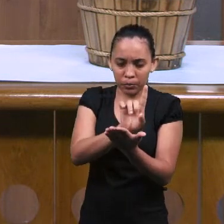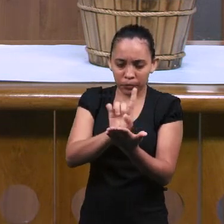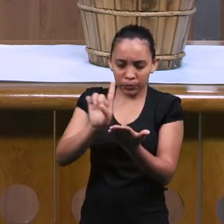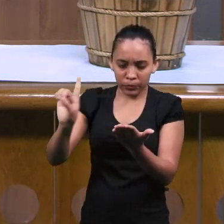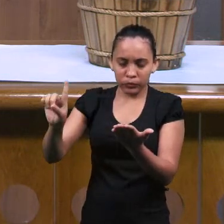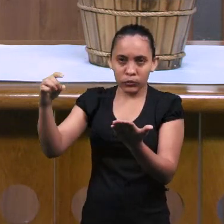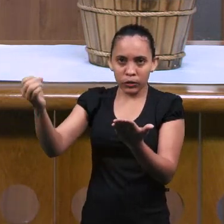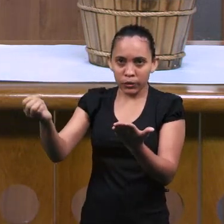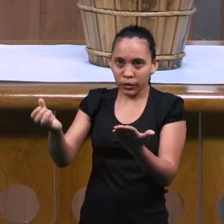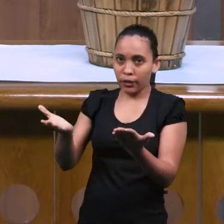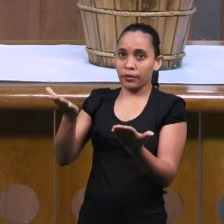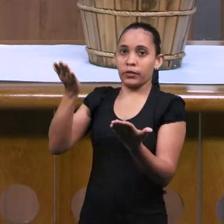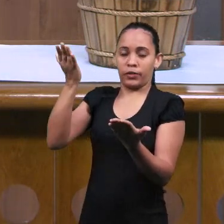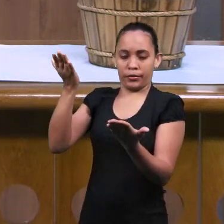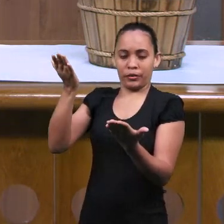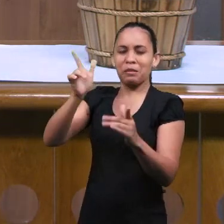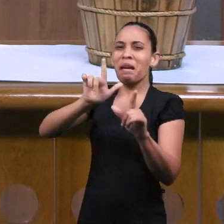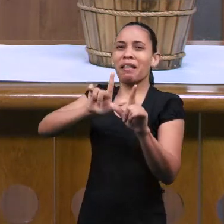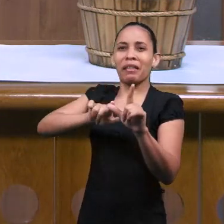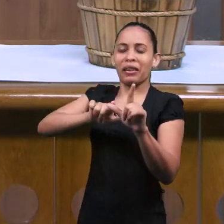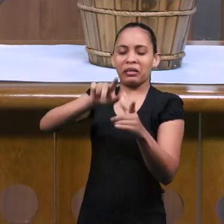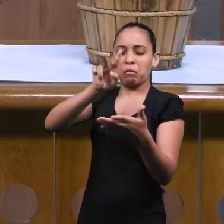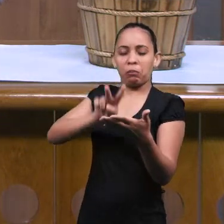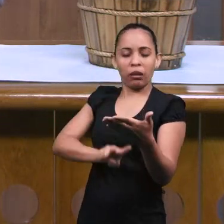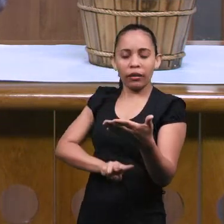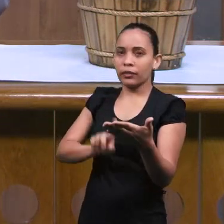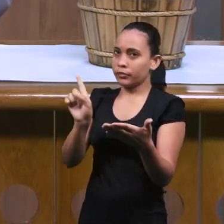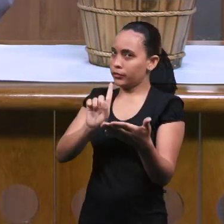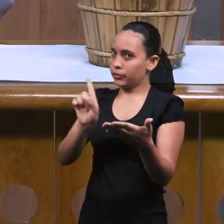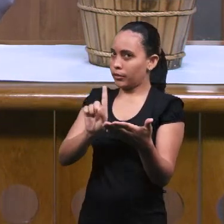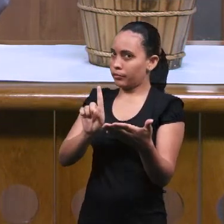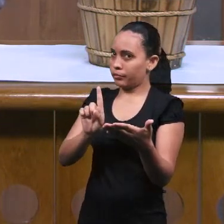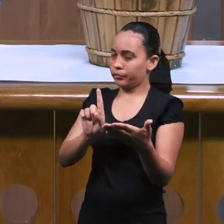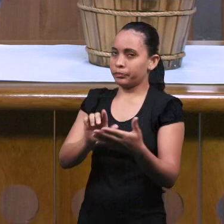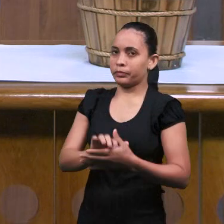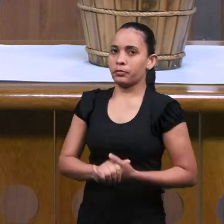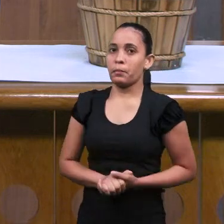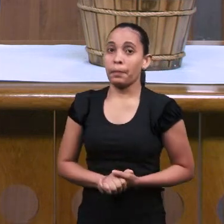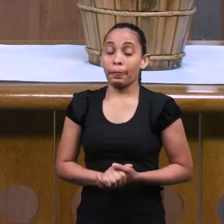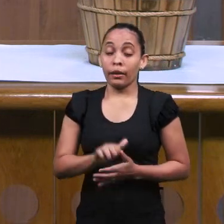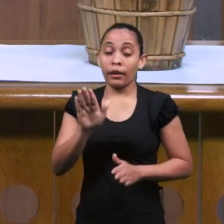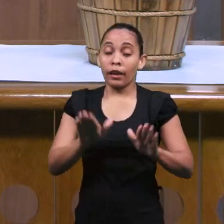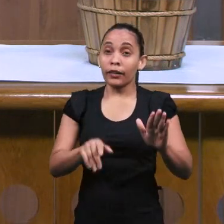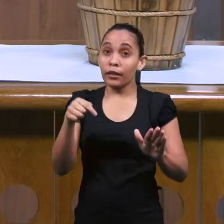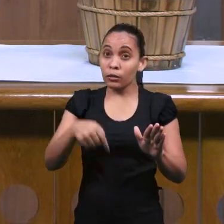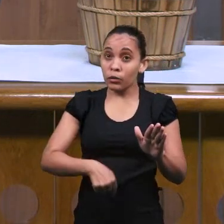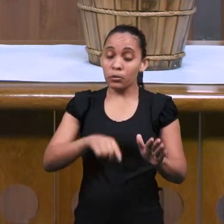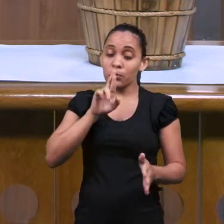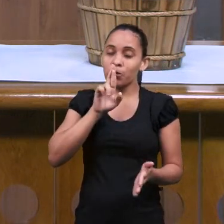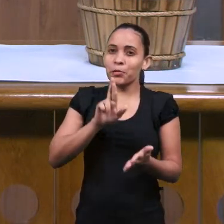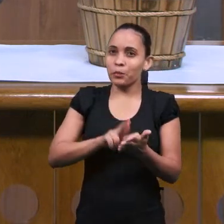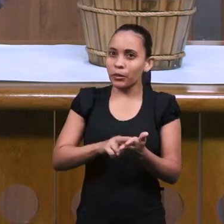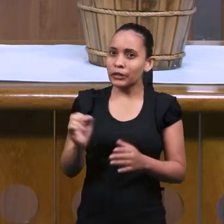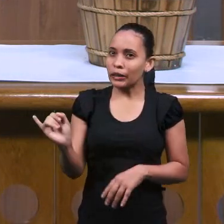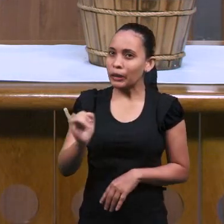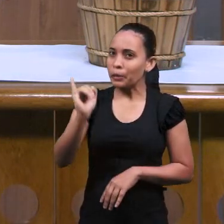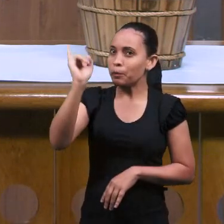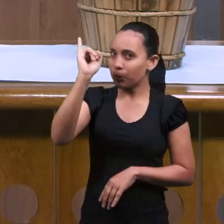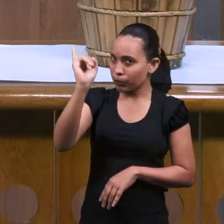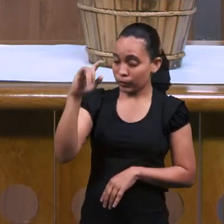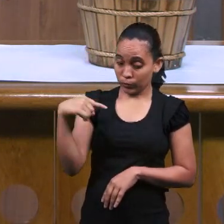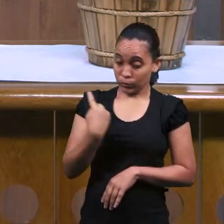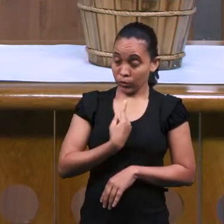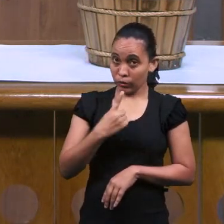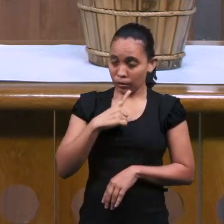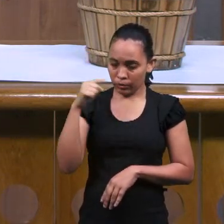lettre. Ici, nous avons quelques réponses qui sont importantes. Nous avons des questions qui